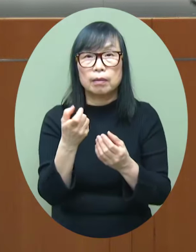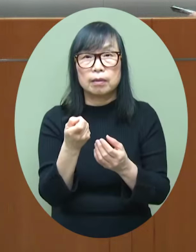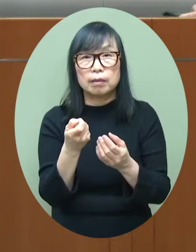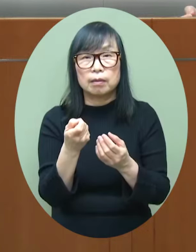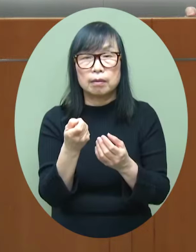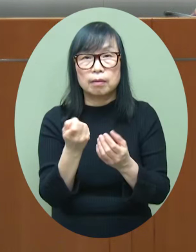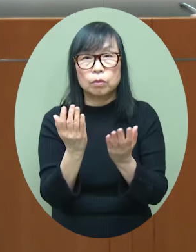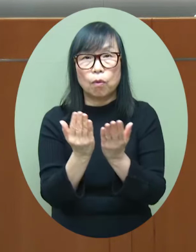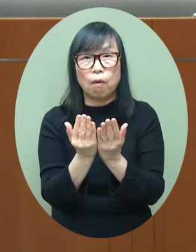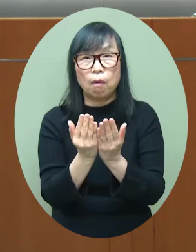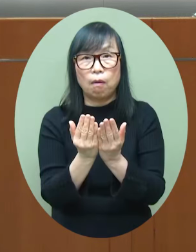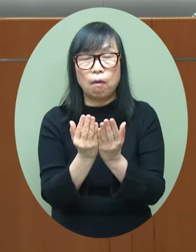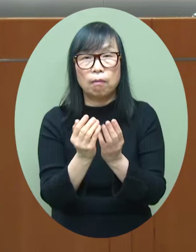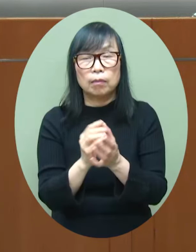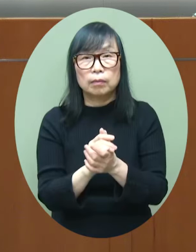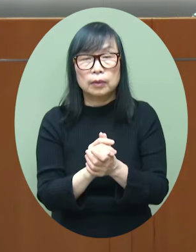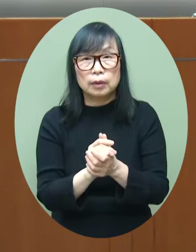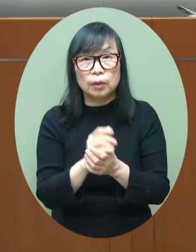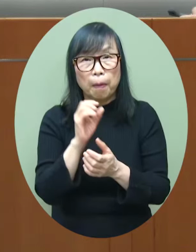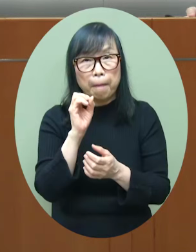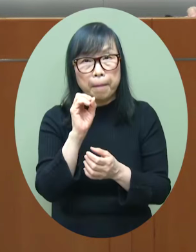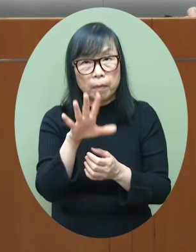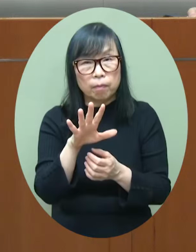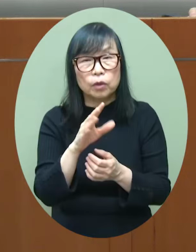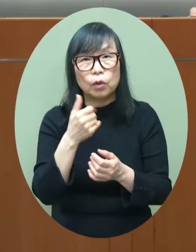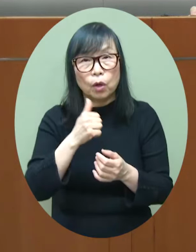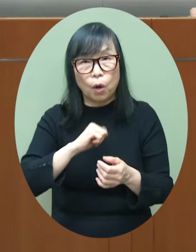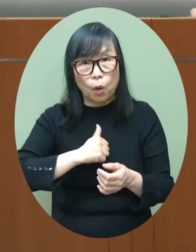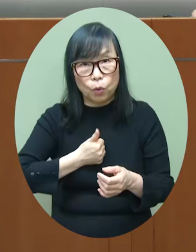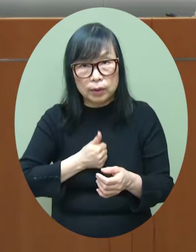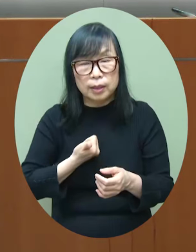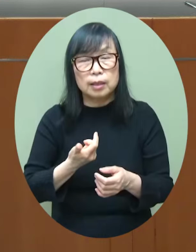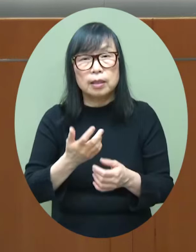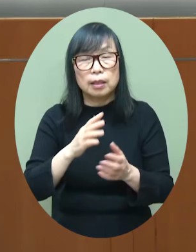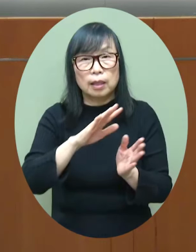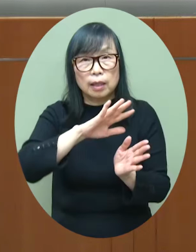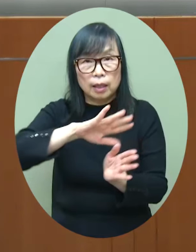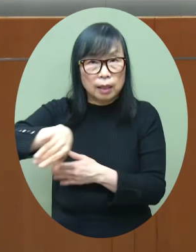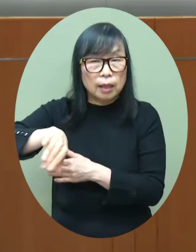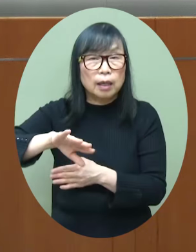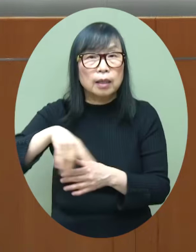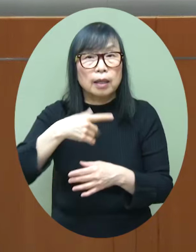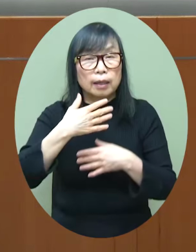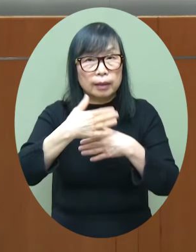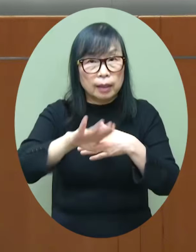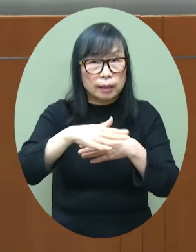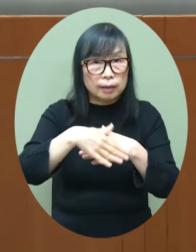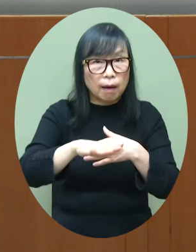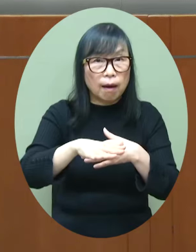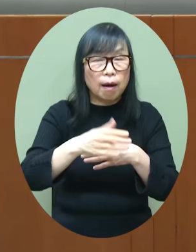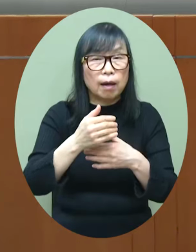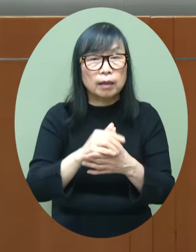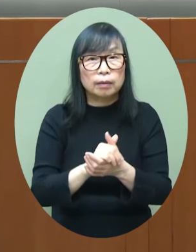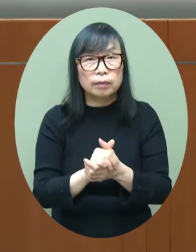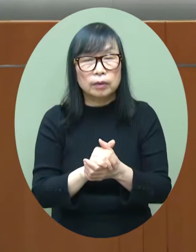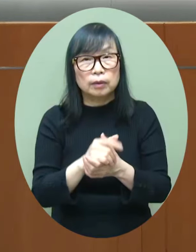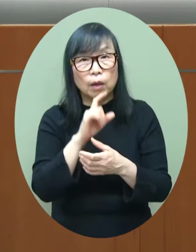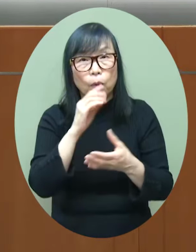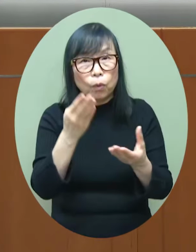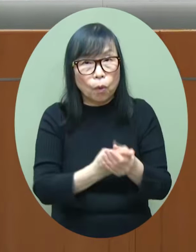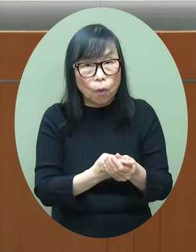間有個案嘅學校啦。想問即係除咗教職員以外咧，即係其他嗰啲即係有個